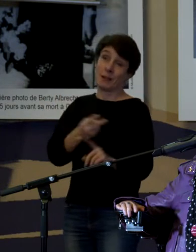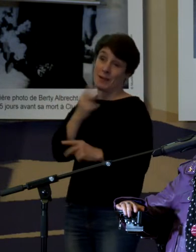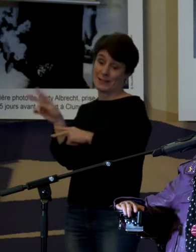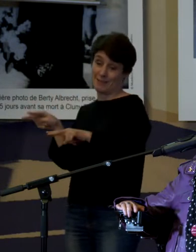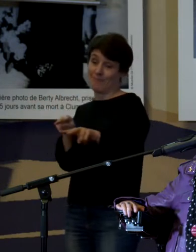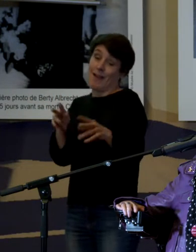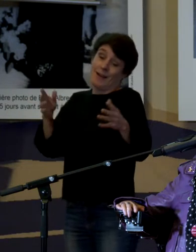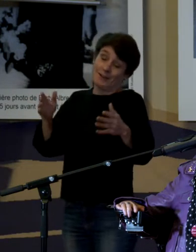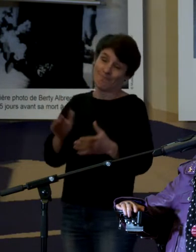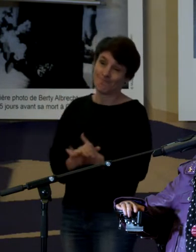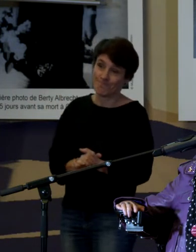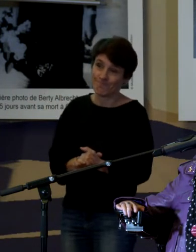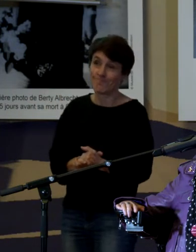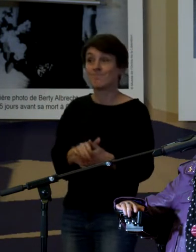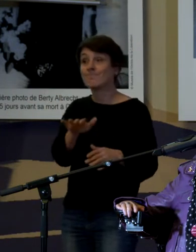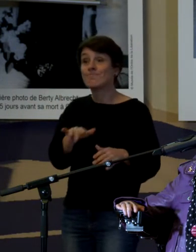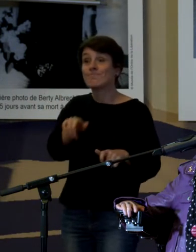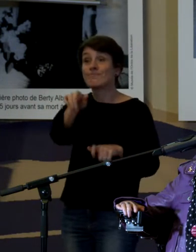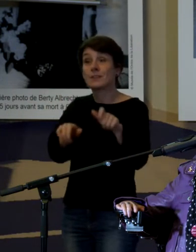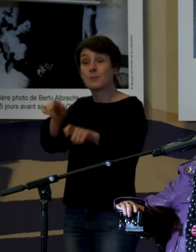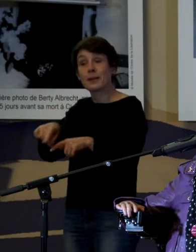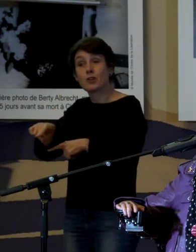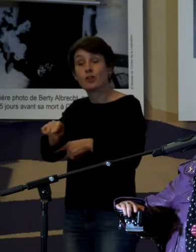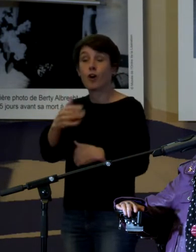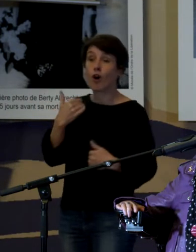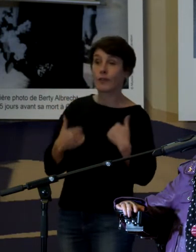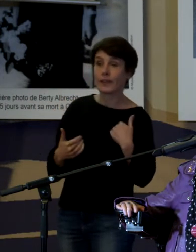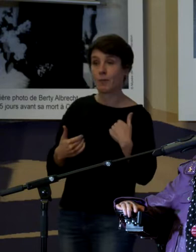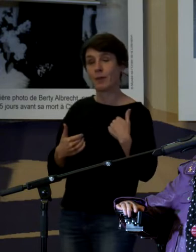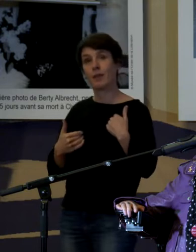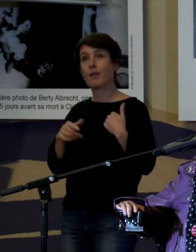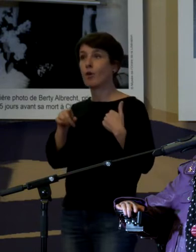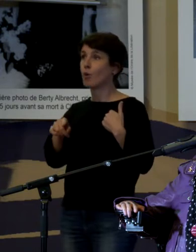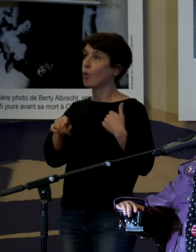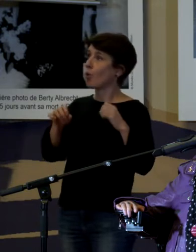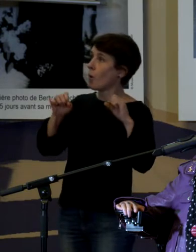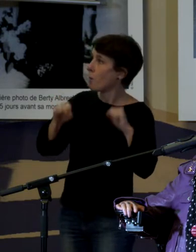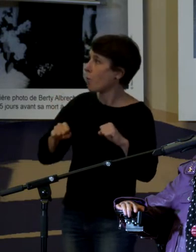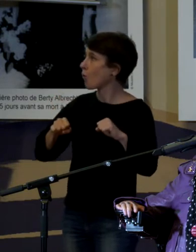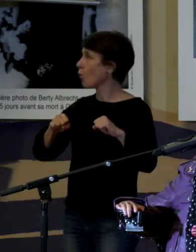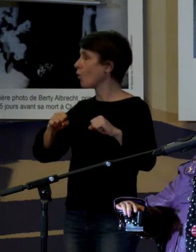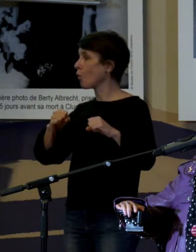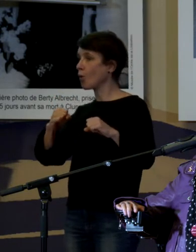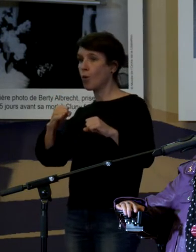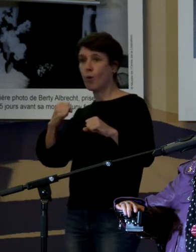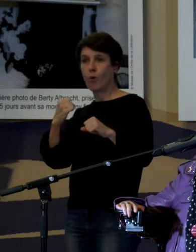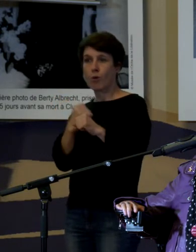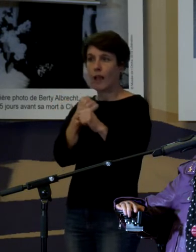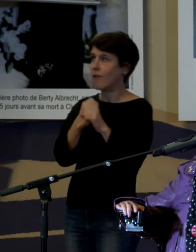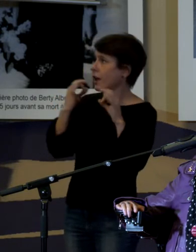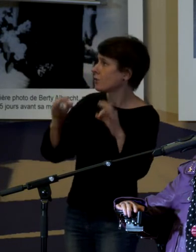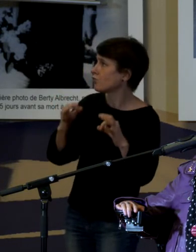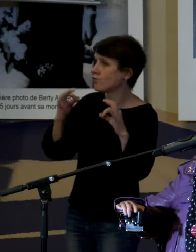que ces personnes, en fait, ne sont pas des travailleurs et des travailleuses qui pourraient avoir des